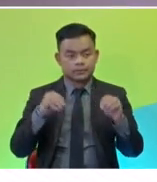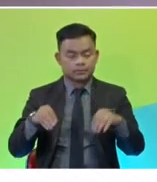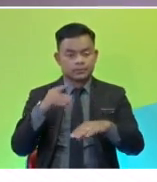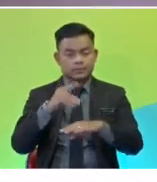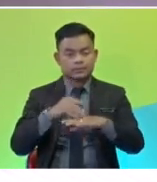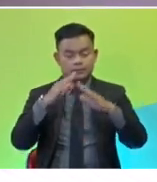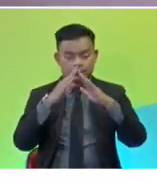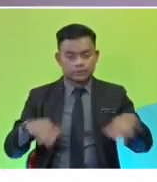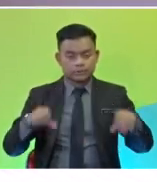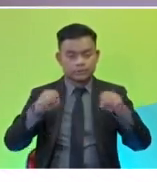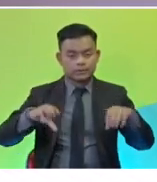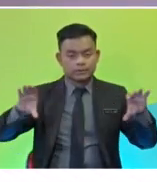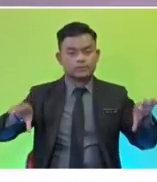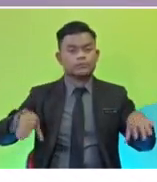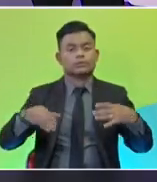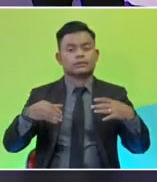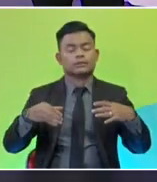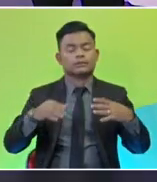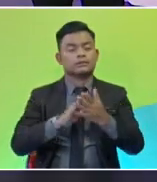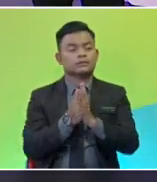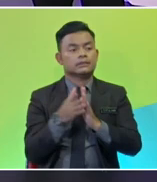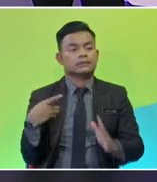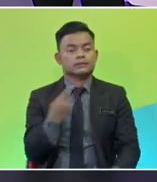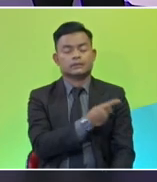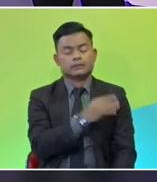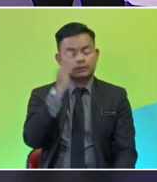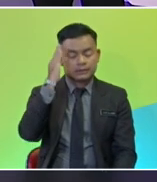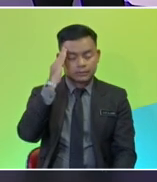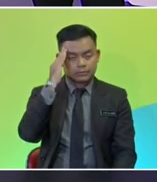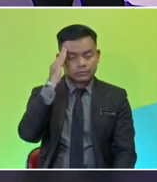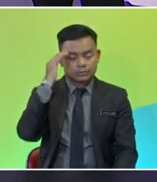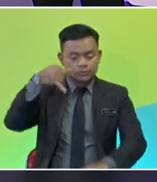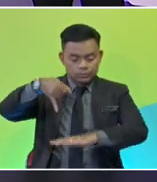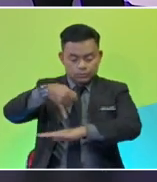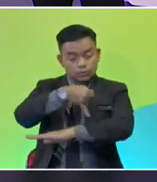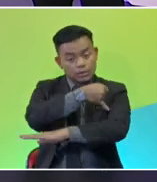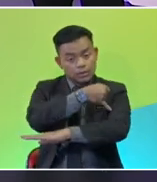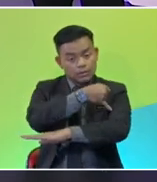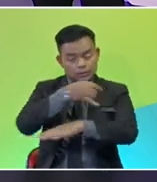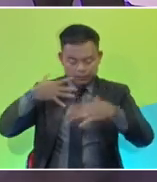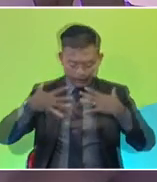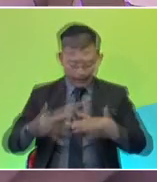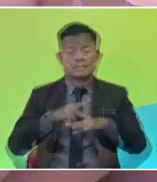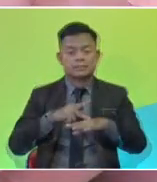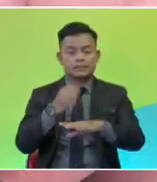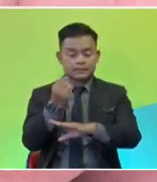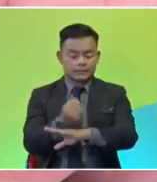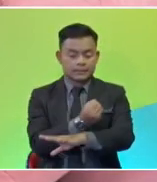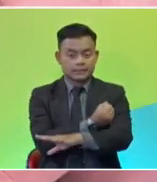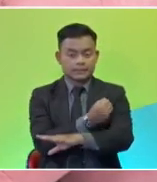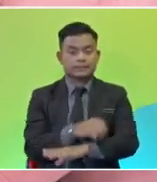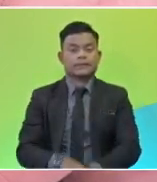seperti ini supaya kita dapat tahu Oh dekat sini tulang ada guys ini rangka dan di sini sendiri